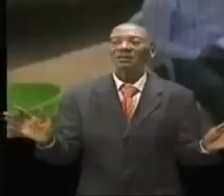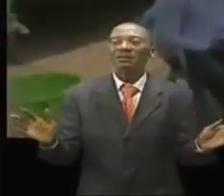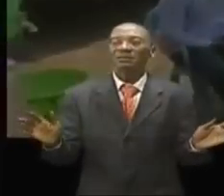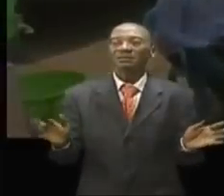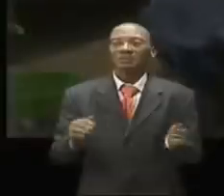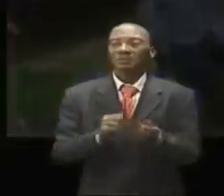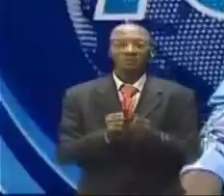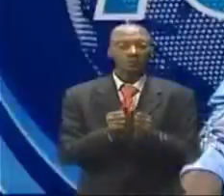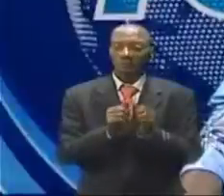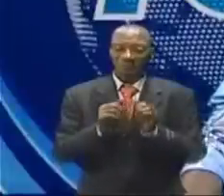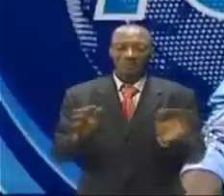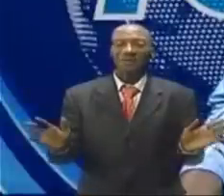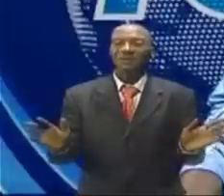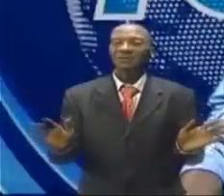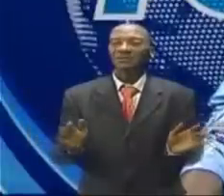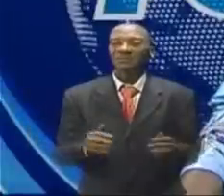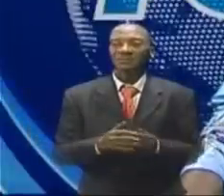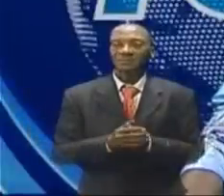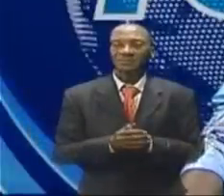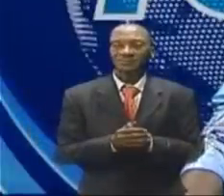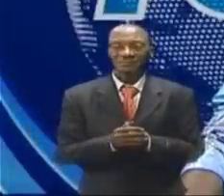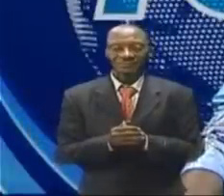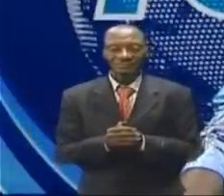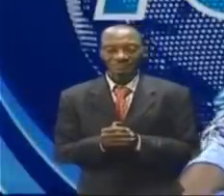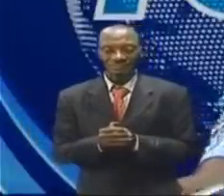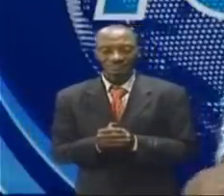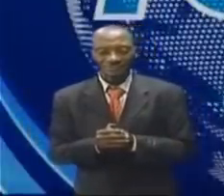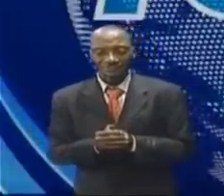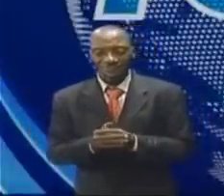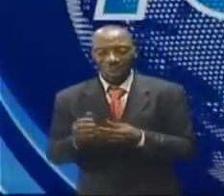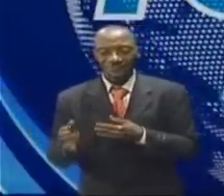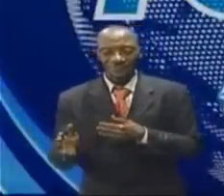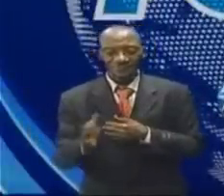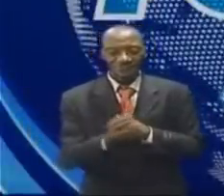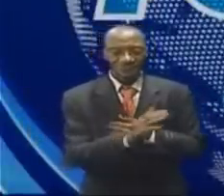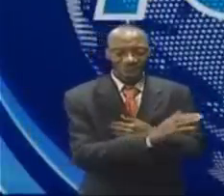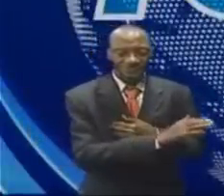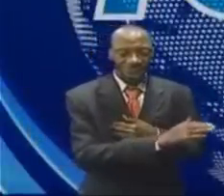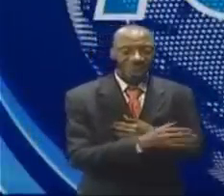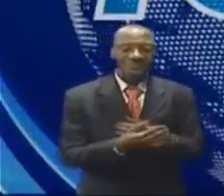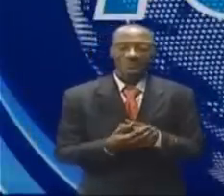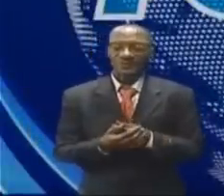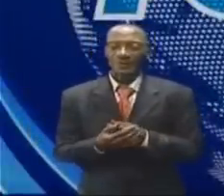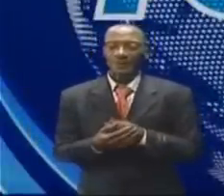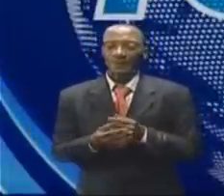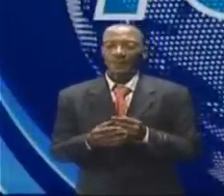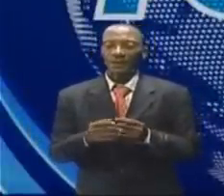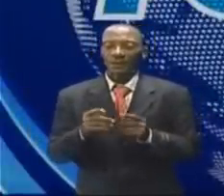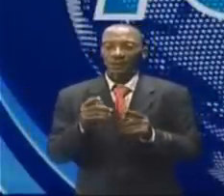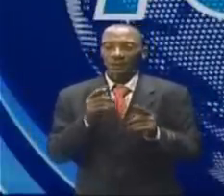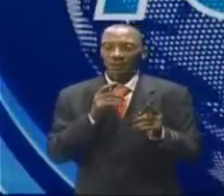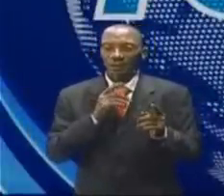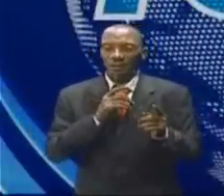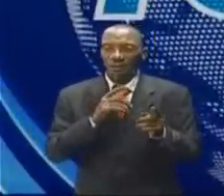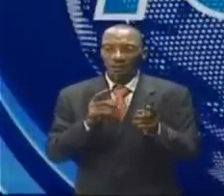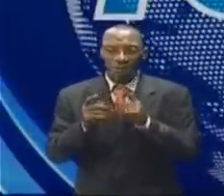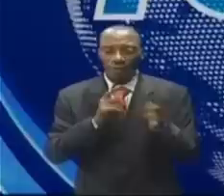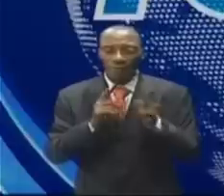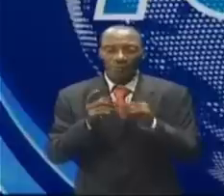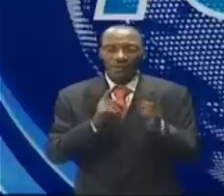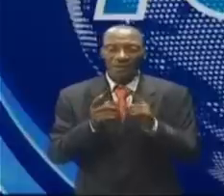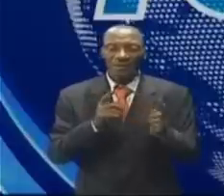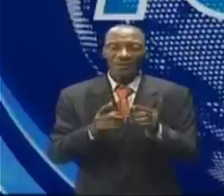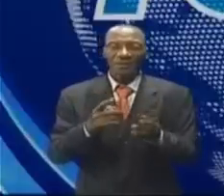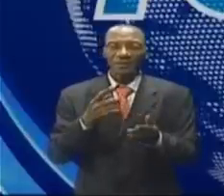Kasaï orientale. Zéro déforestation RDC, l'initiative interreligieuse pour les forêts tropicales, a